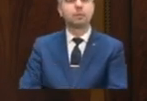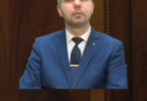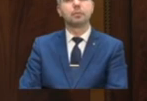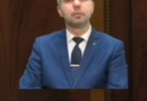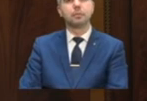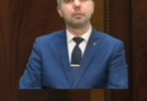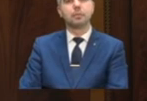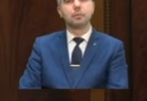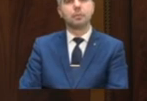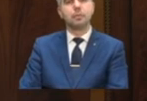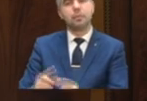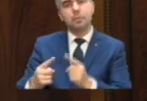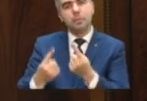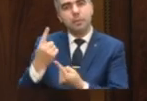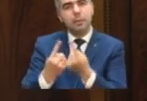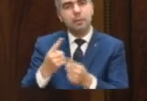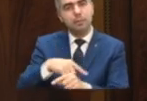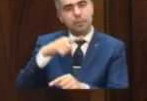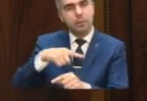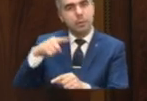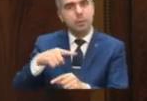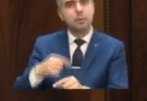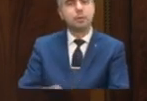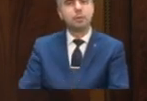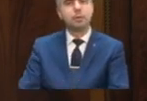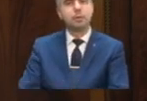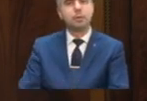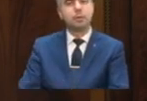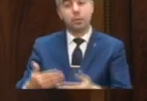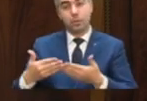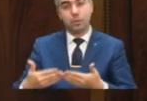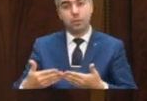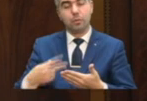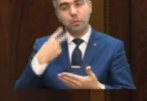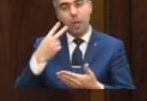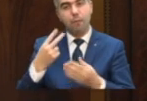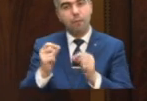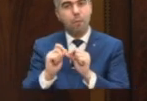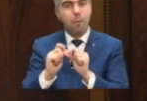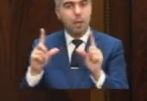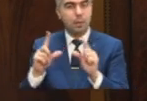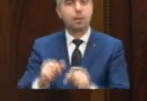ناحيه ديال المؤشرات اللي حنا قريناها اليوم. المؤشرات ايضا كتبين